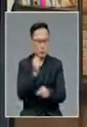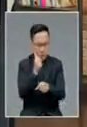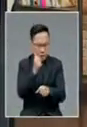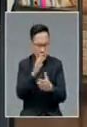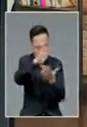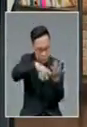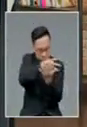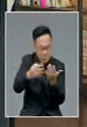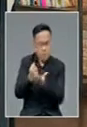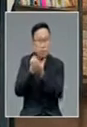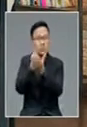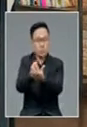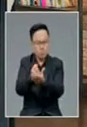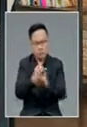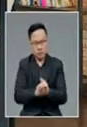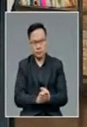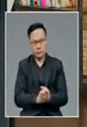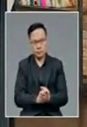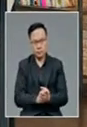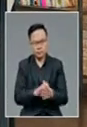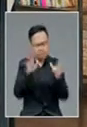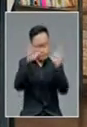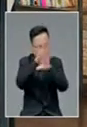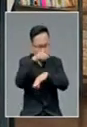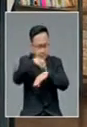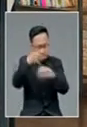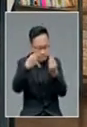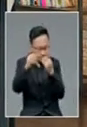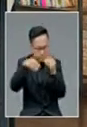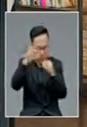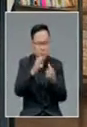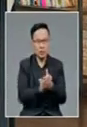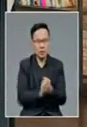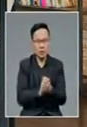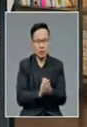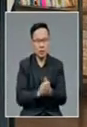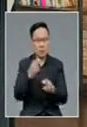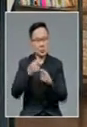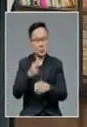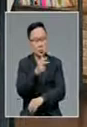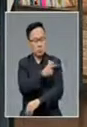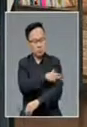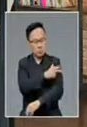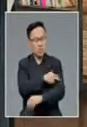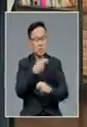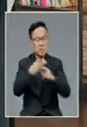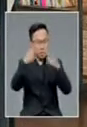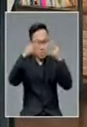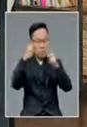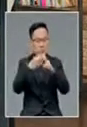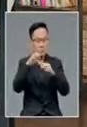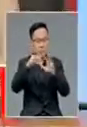าจจะเป็นปัจจัยนึงที่เหมือนกับเป็นการยื้อเวลาไปก่ อ นแล้วก็ด้วยชื่อของอดีตนายกมหาธีเ